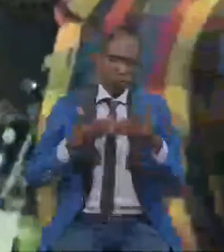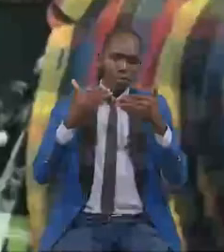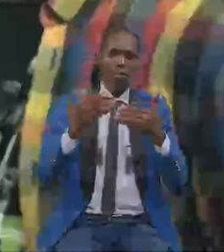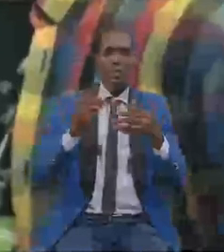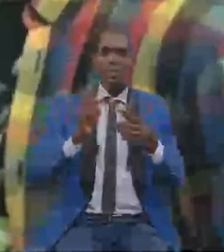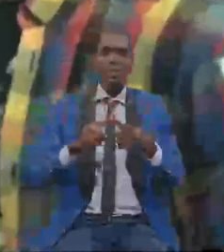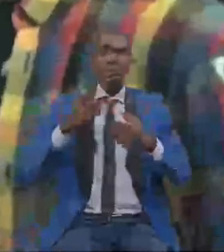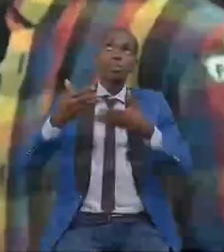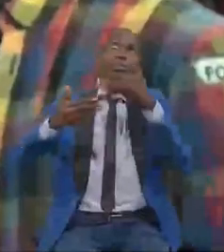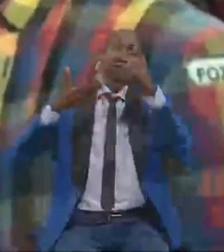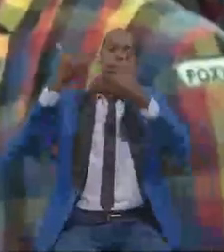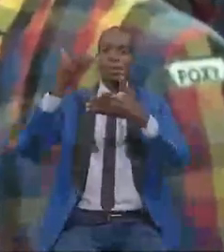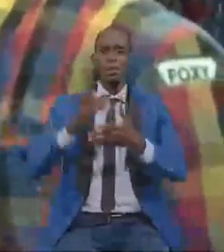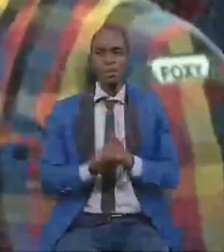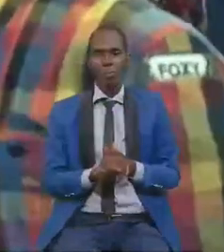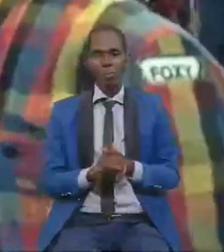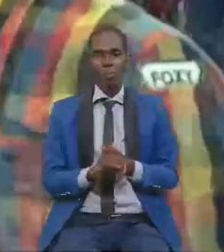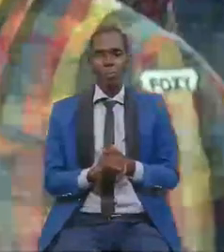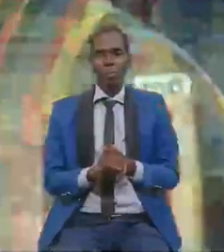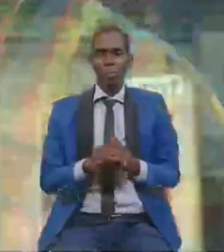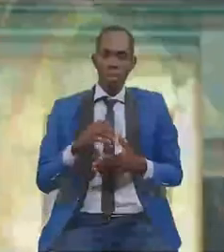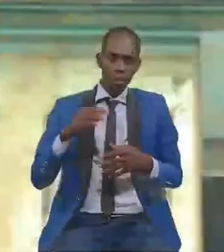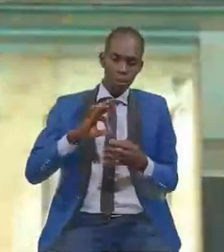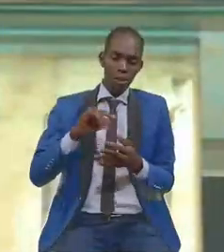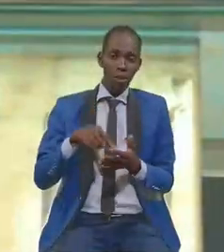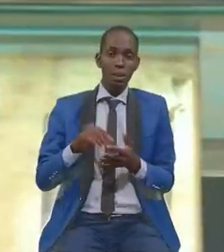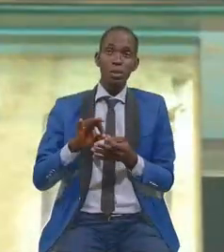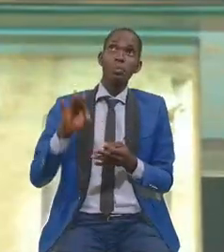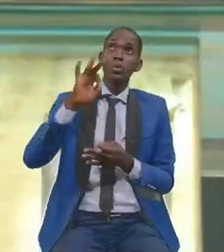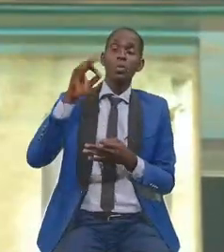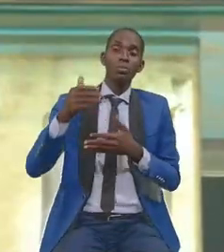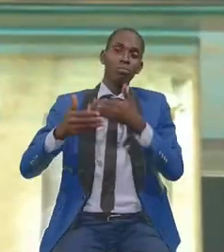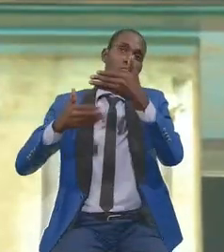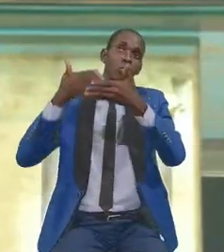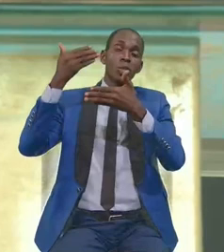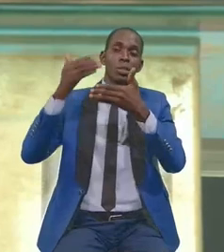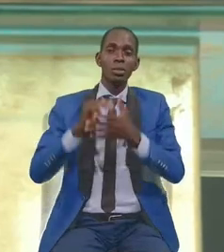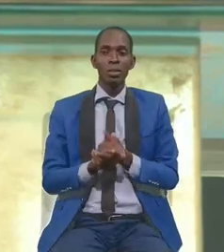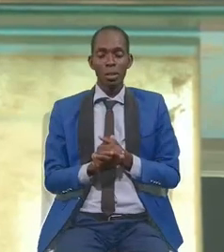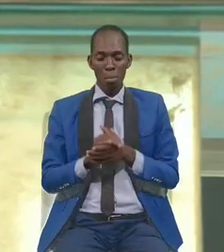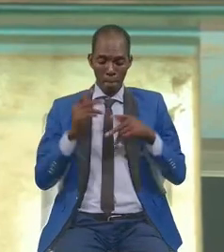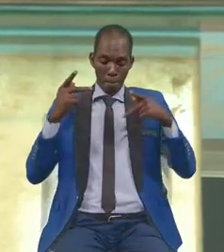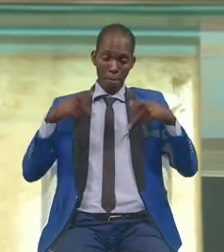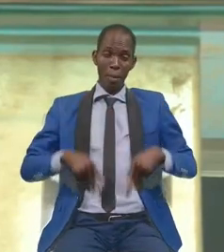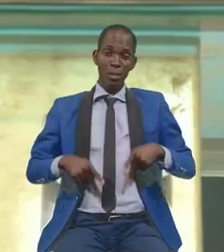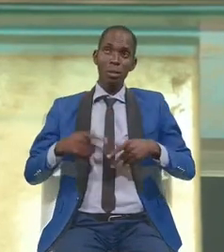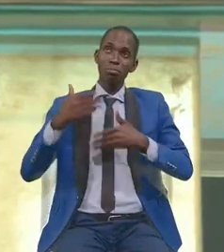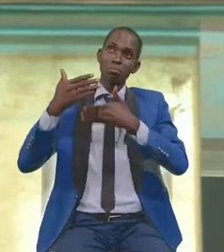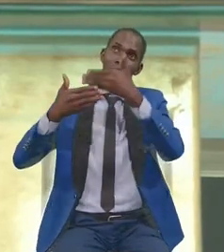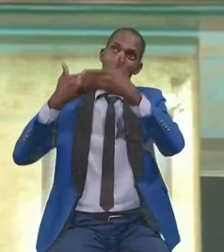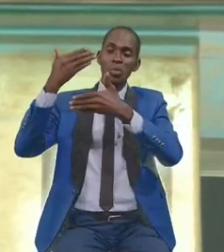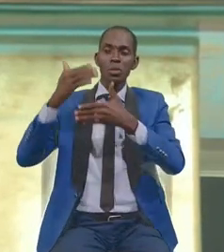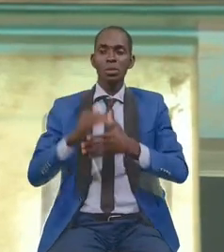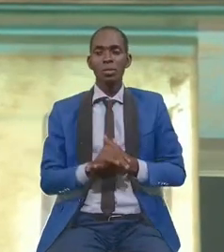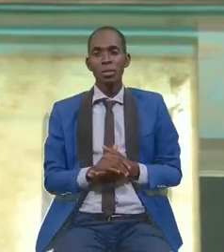toujours en avant, pour le progrès. Il faut faire le progrès spirituel, le progrès personnel,